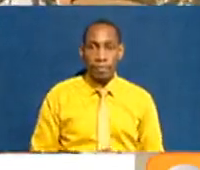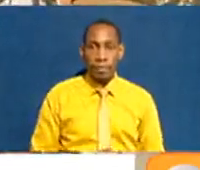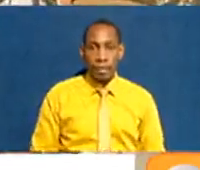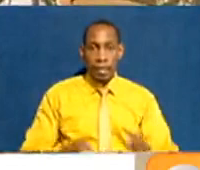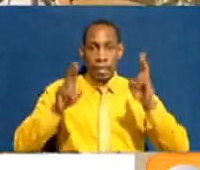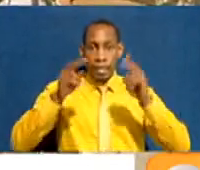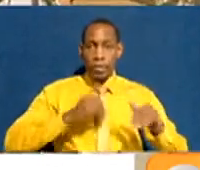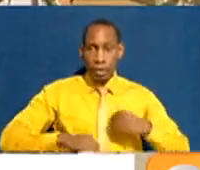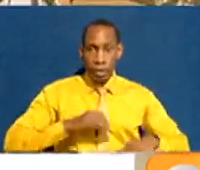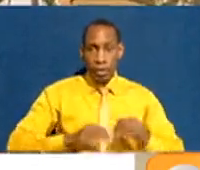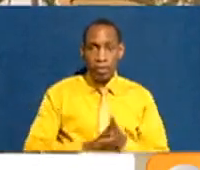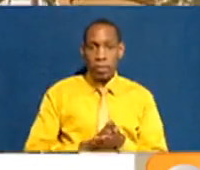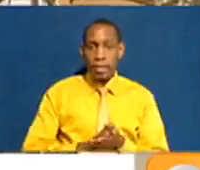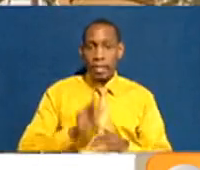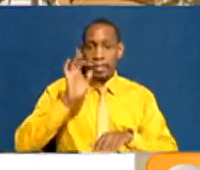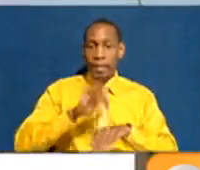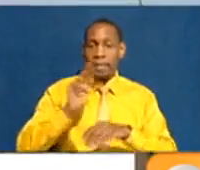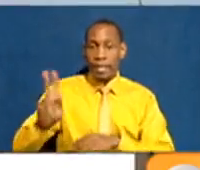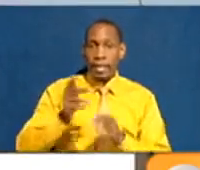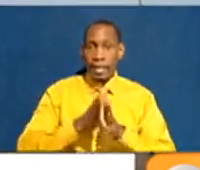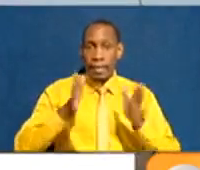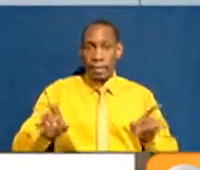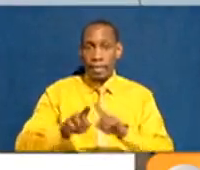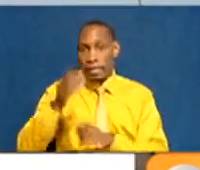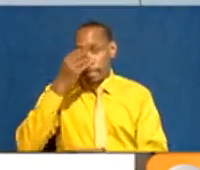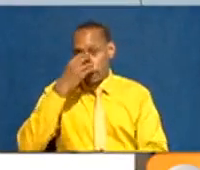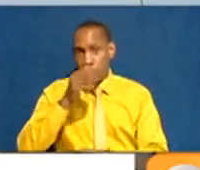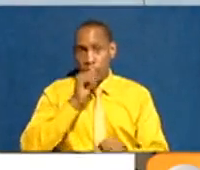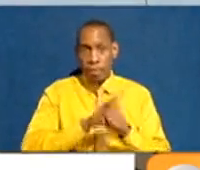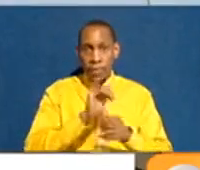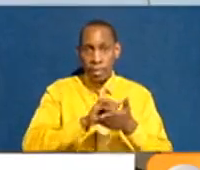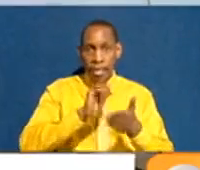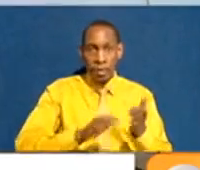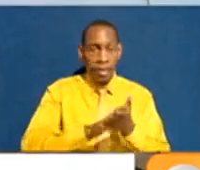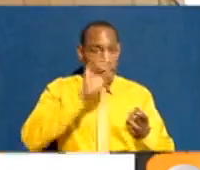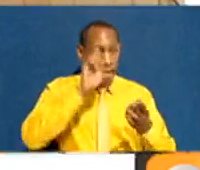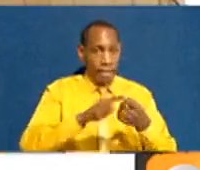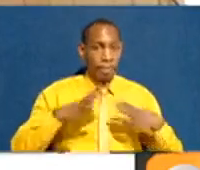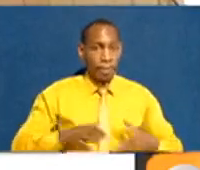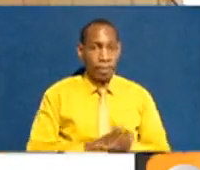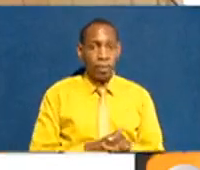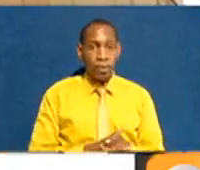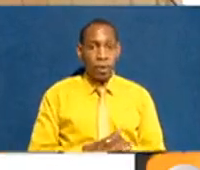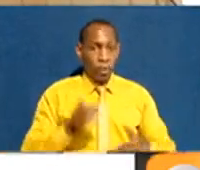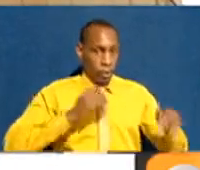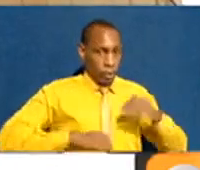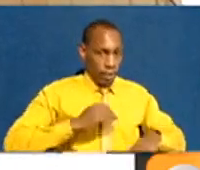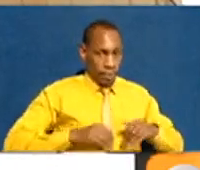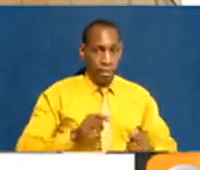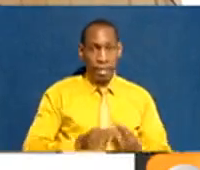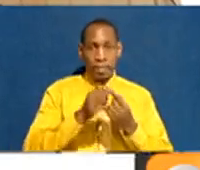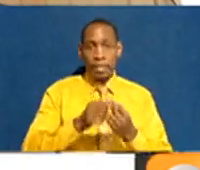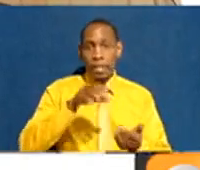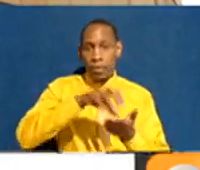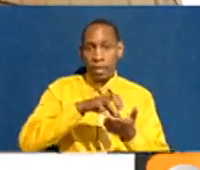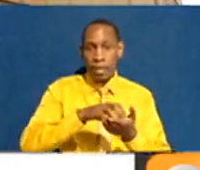la ufisadi ni kero kwa taifa la Kenya, huku Ruto akiwa ameahidi kulenga wale wanaovuna pasi na kupanda, haswa kwa